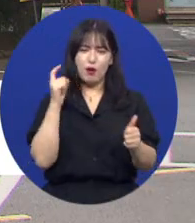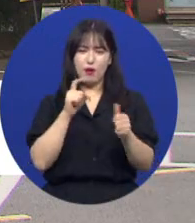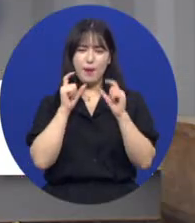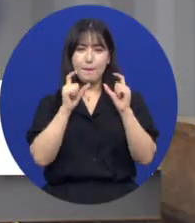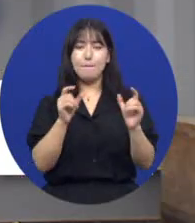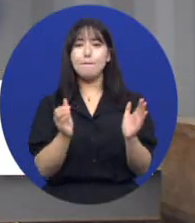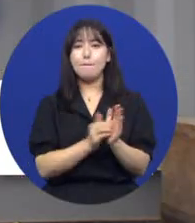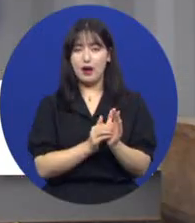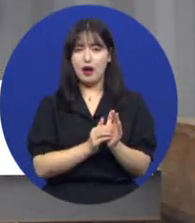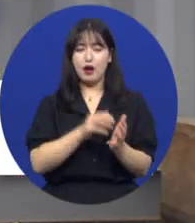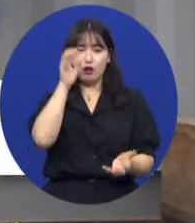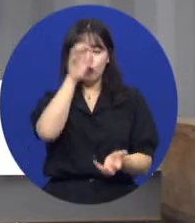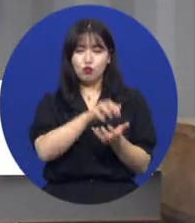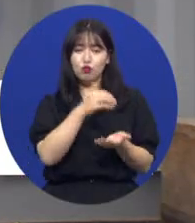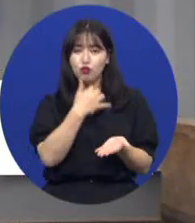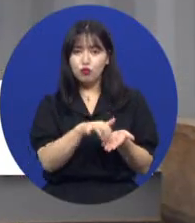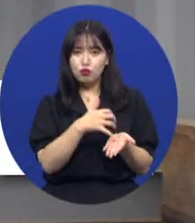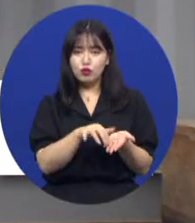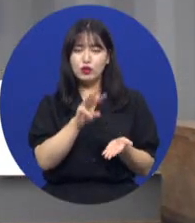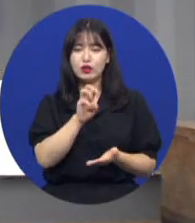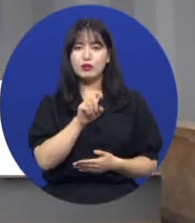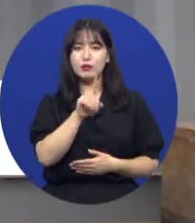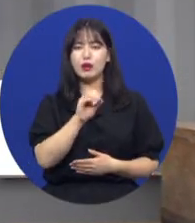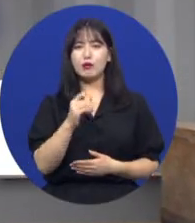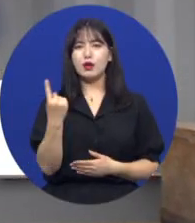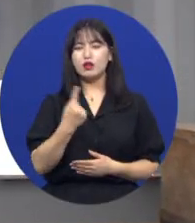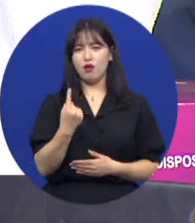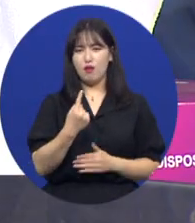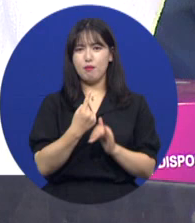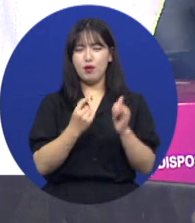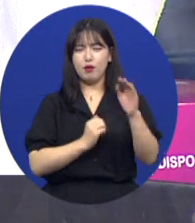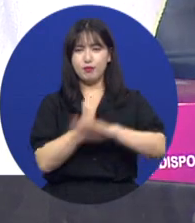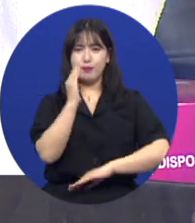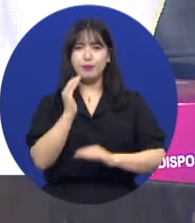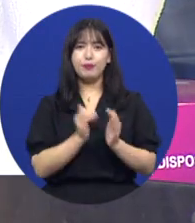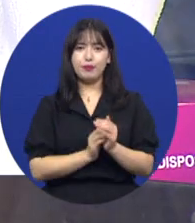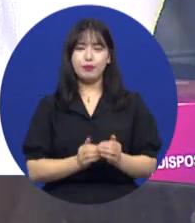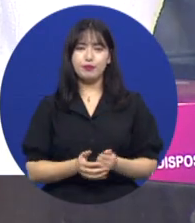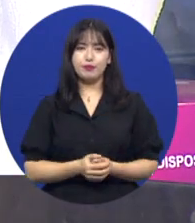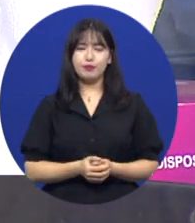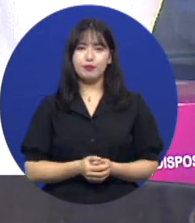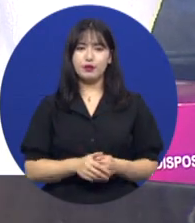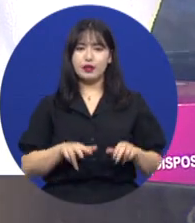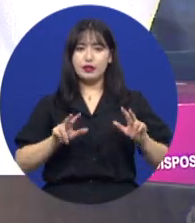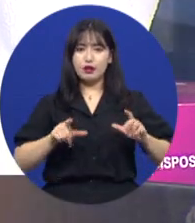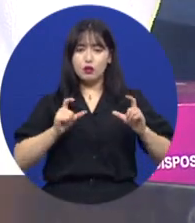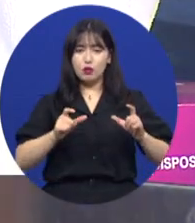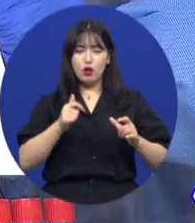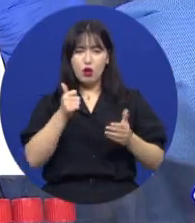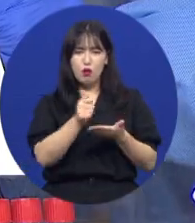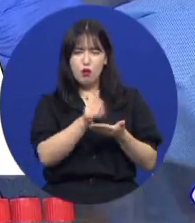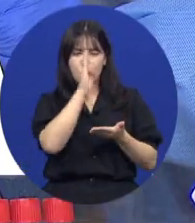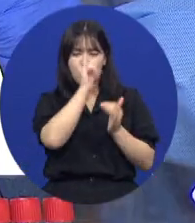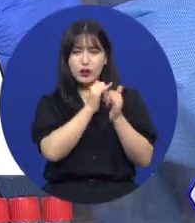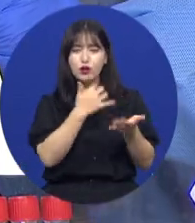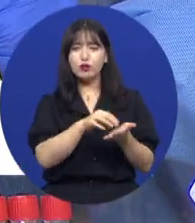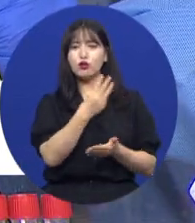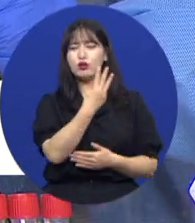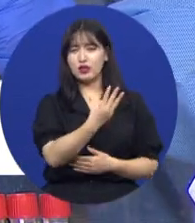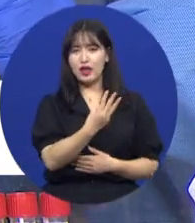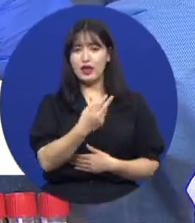판정을 받아 누적 확진 자수가 30 1만 1000여 명을 넘어섰습니다 그런데도 4위 중중 환자는 3명이 며